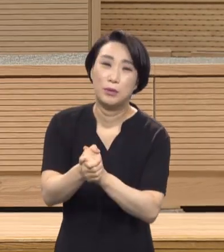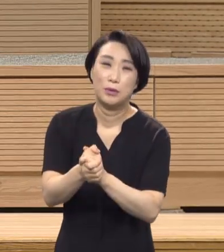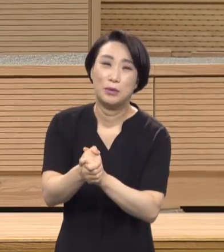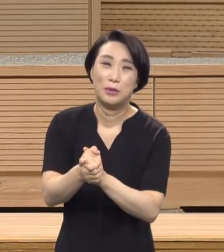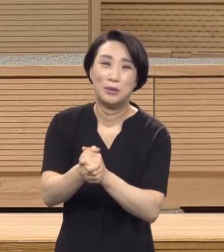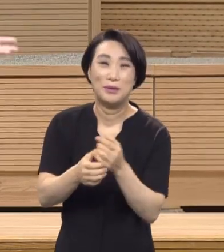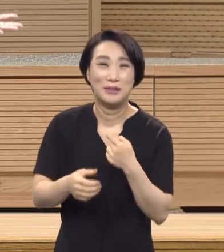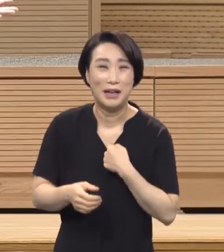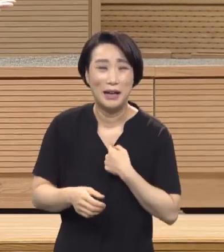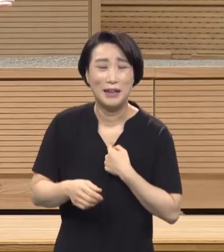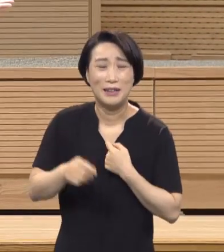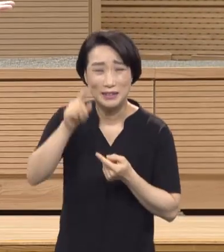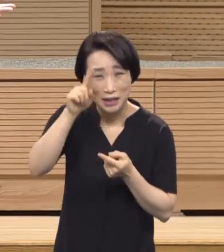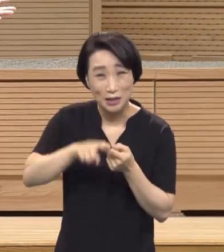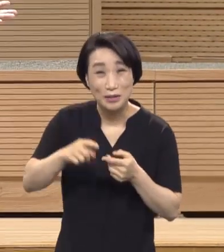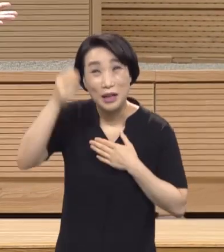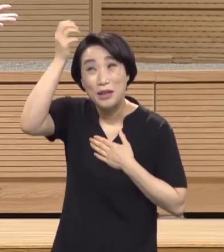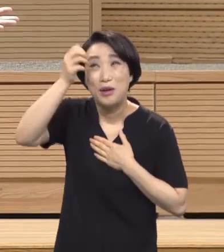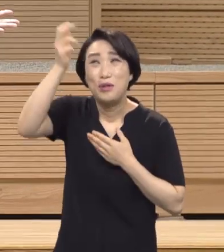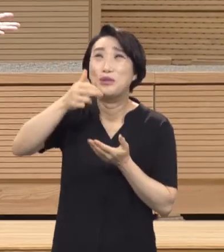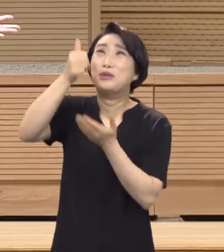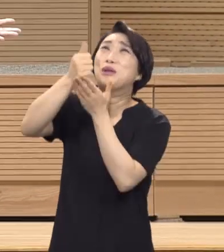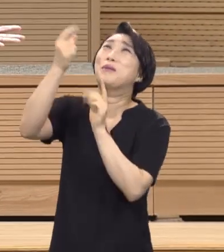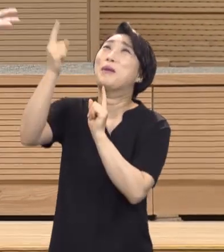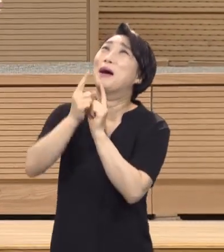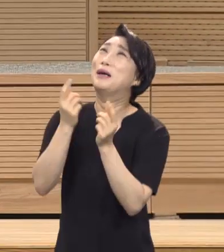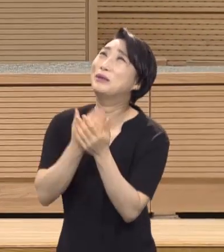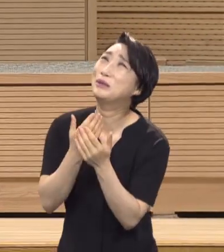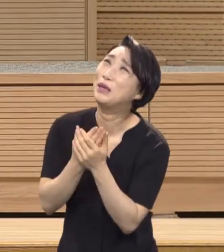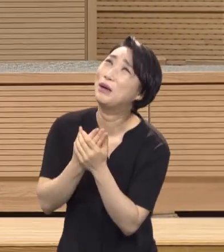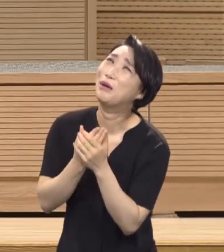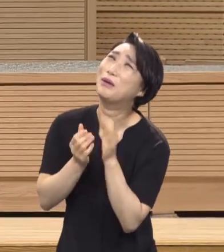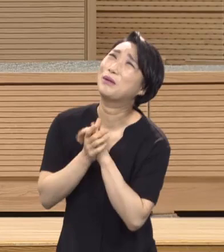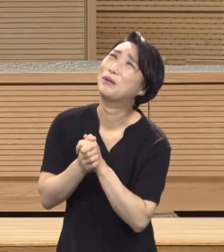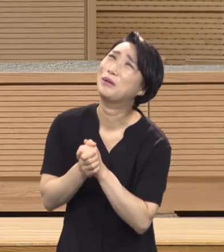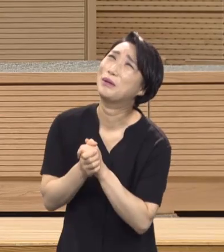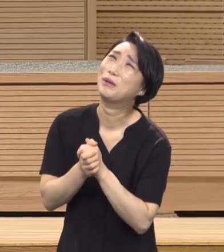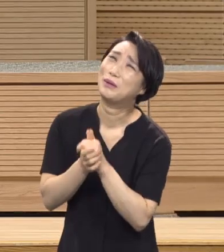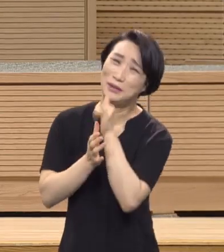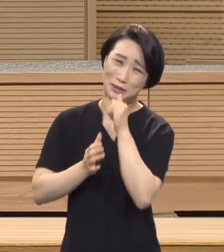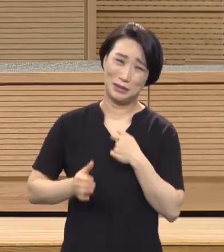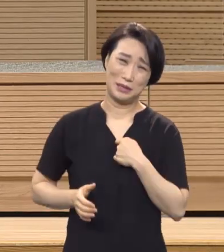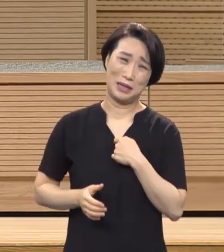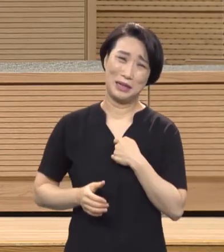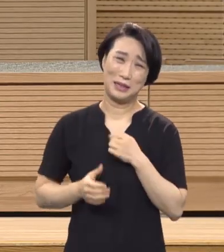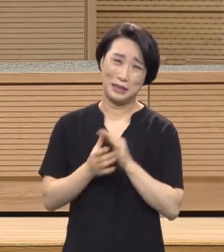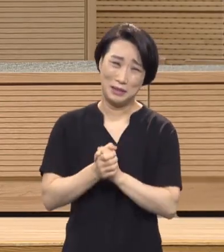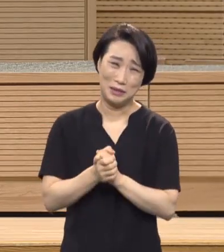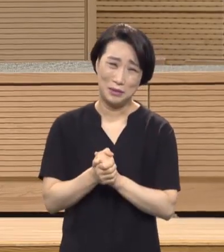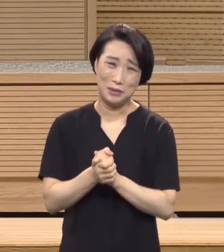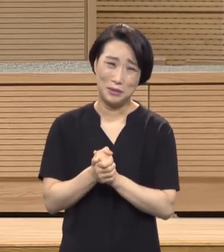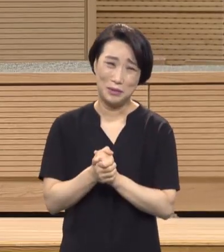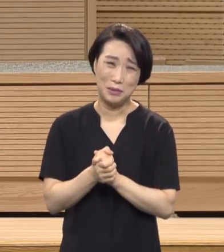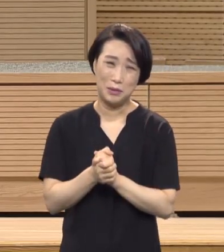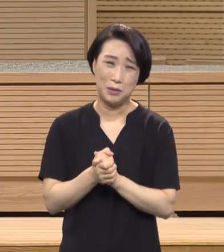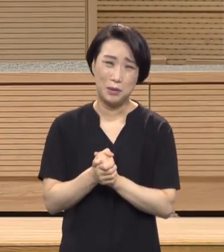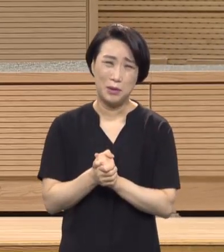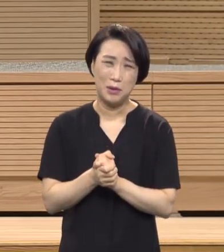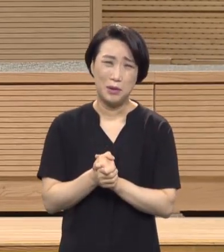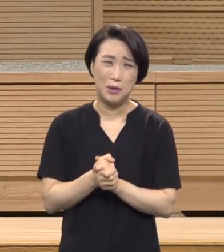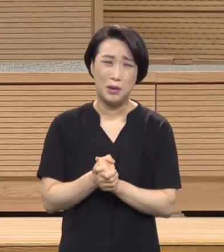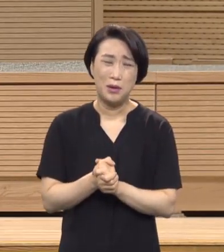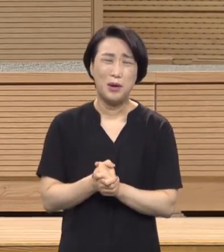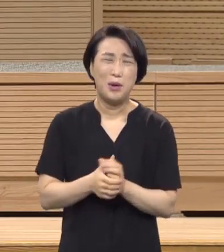그렇게 내 영혼이 주님을 만나게 해주세요. 만나게 해주세요. 이런 기도를